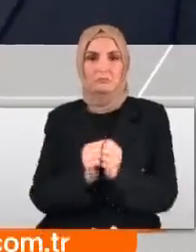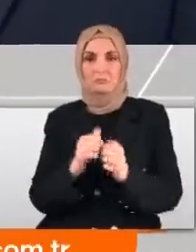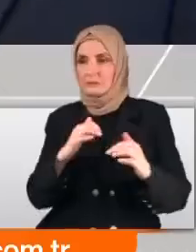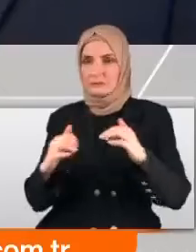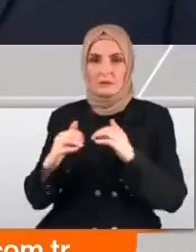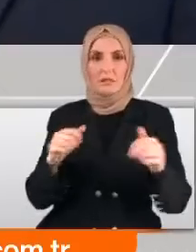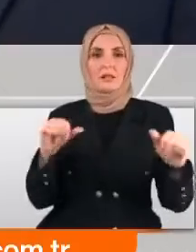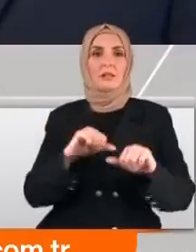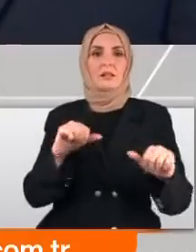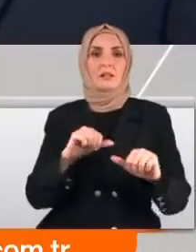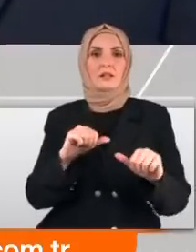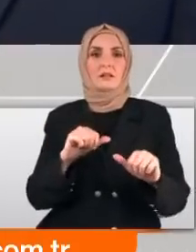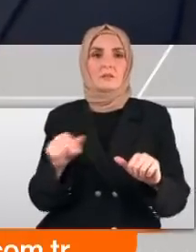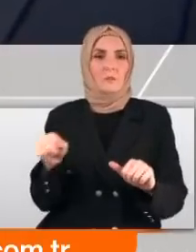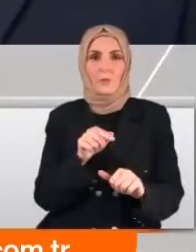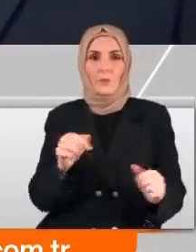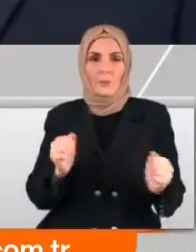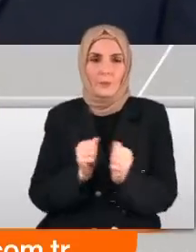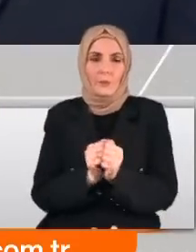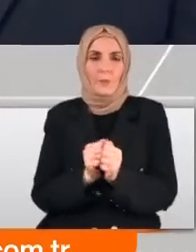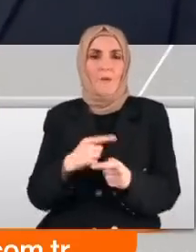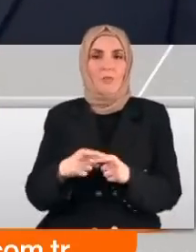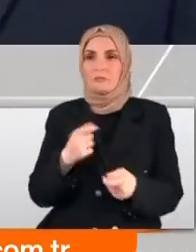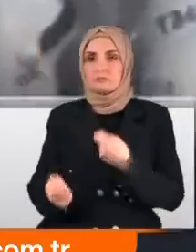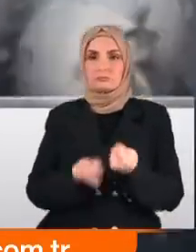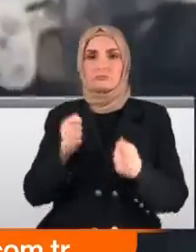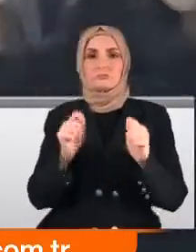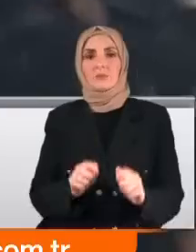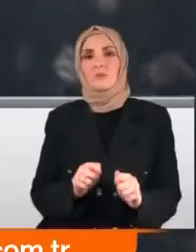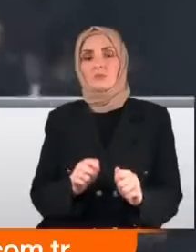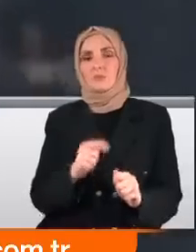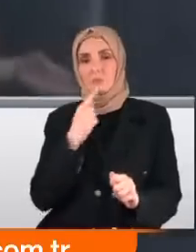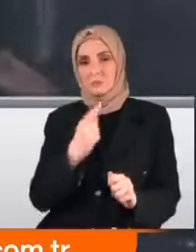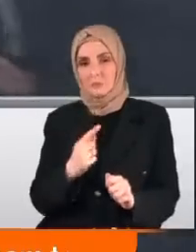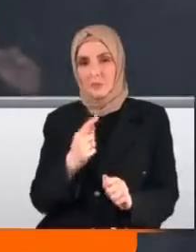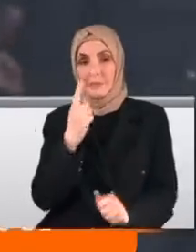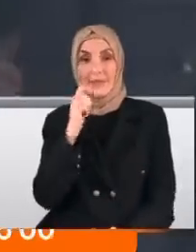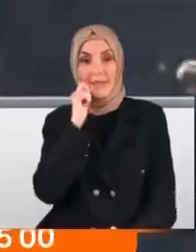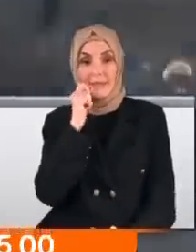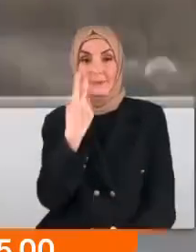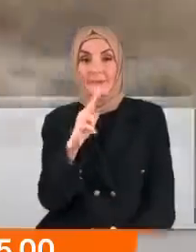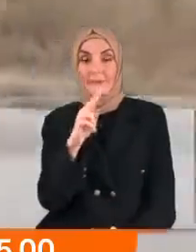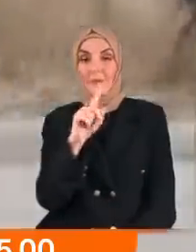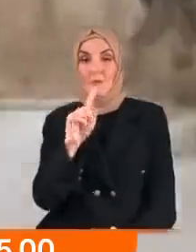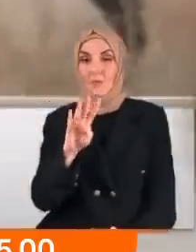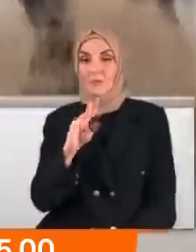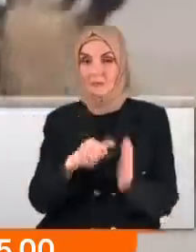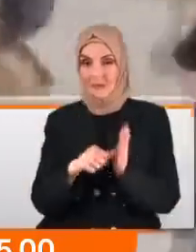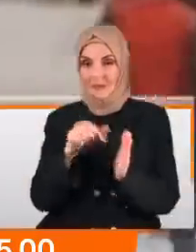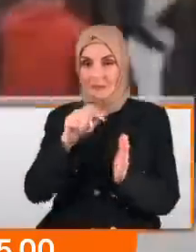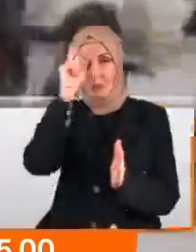etle tırnak gibi birbirleriyle çok ortak hareket eden iki organik yapı. 1 Ekim 2014 günü tek gündemi vardı